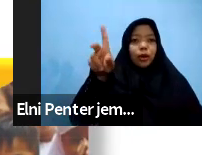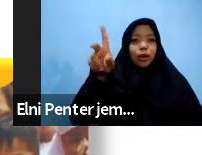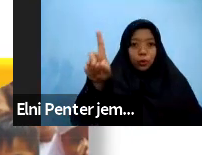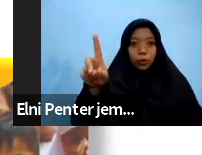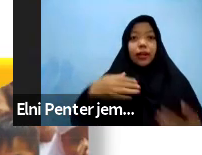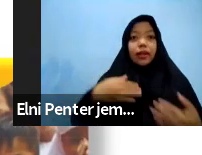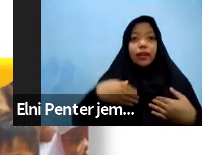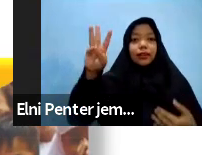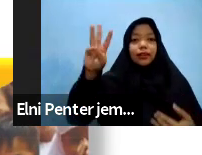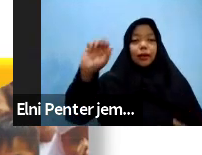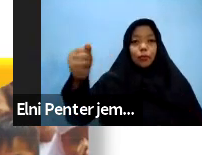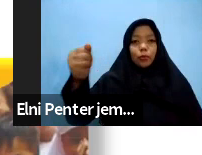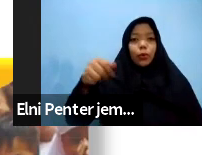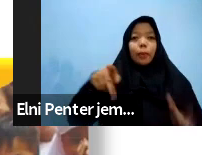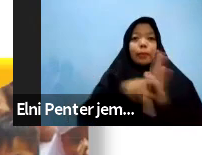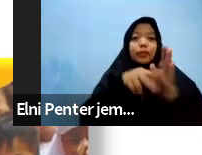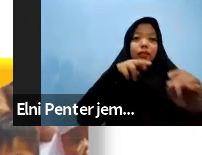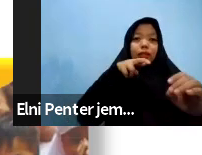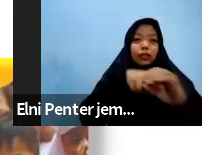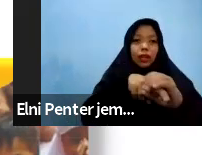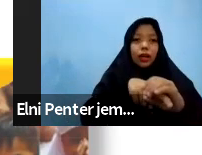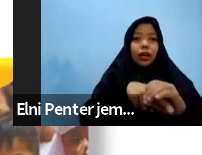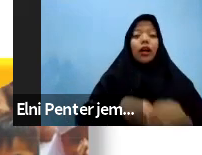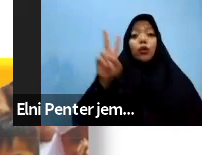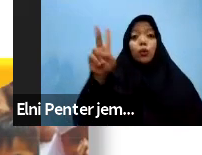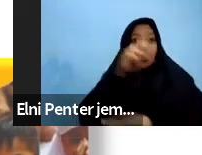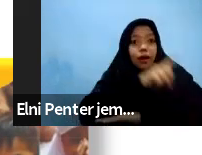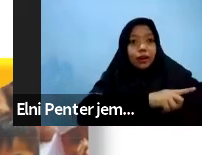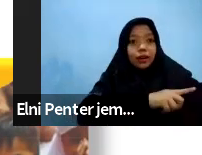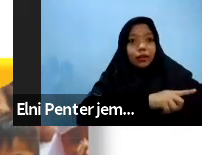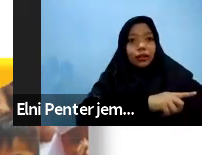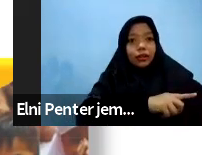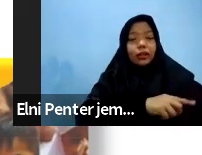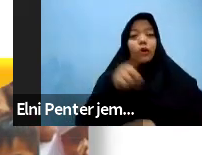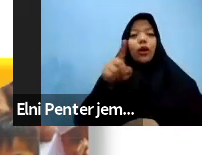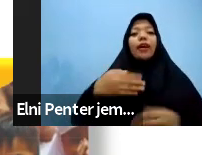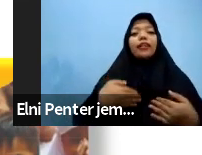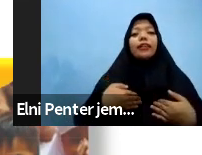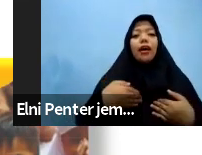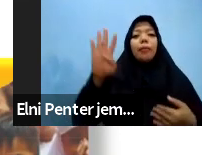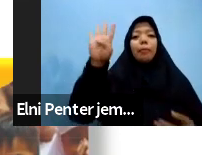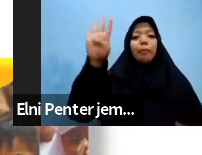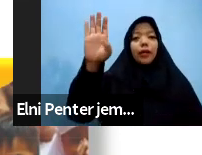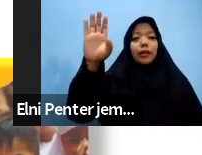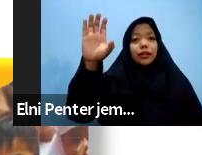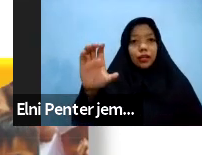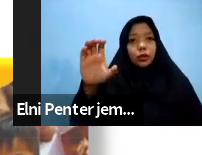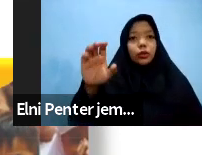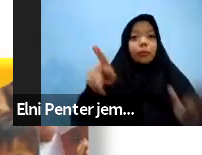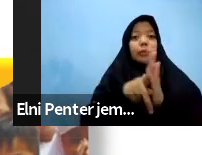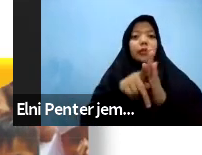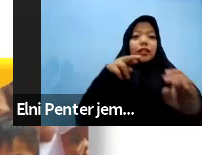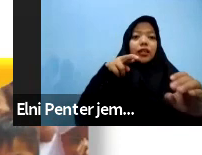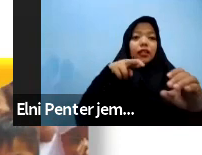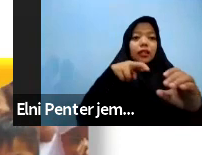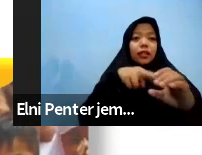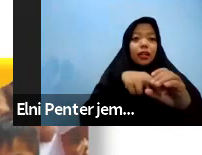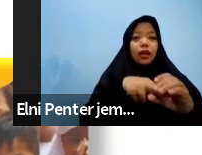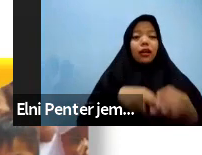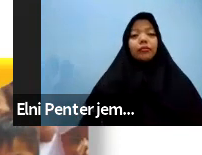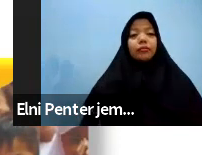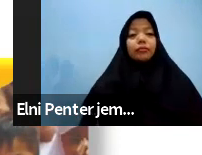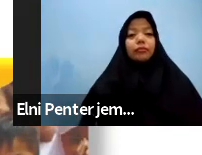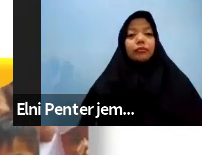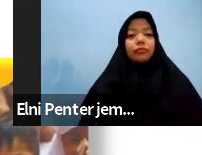pelatihan kedua itu 400 peserta Jadi kami bertemu dalam platform jadi begitu